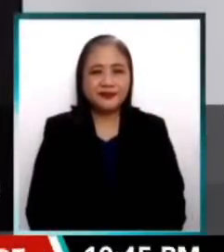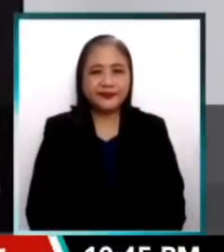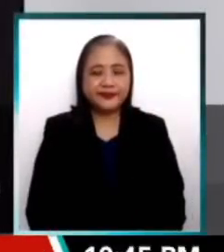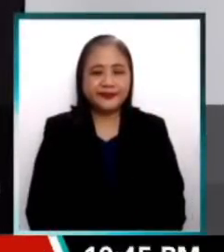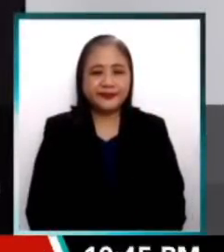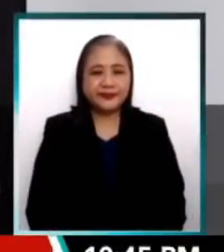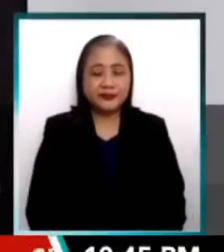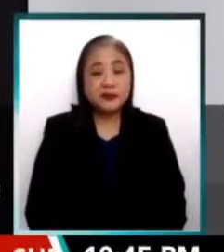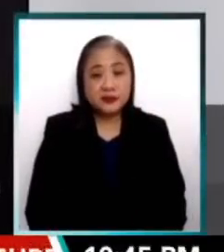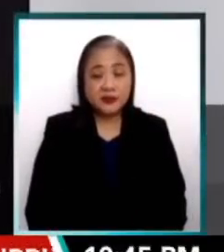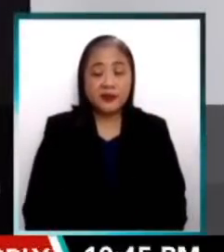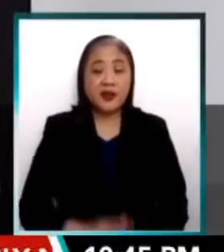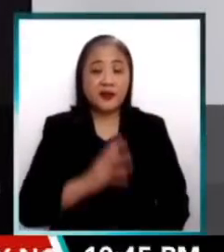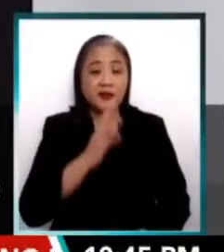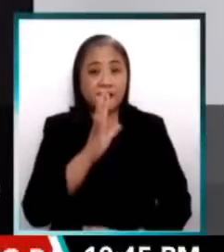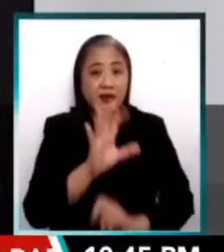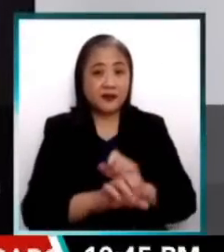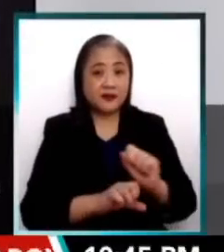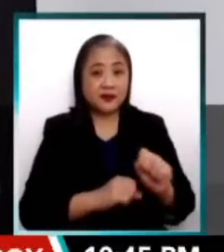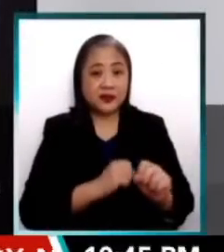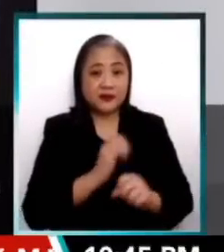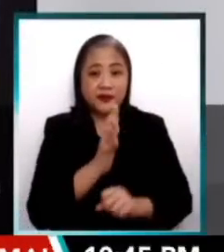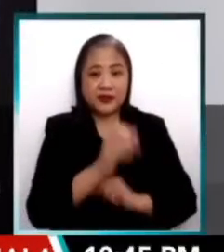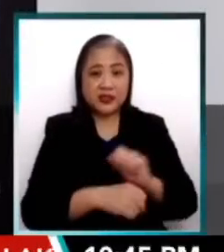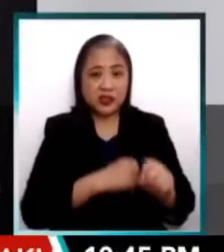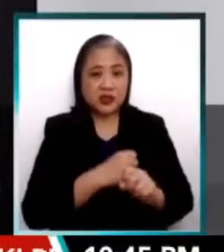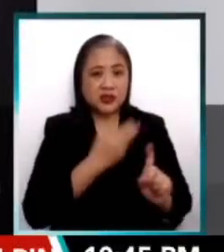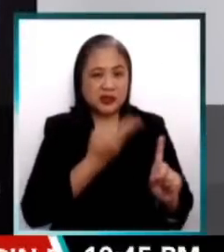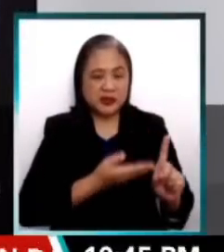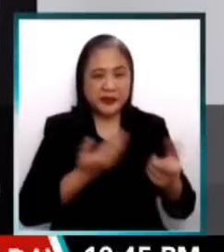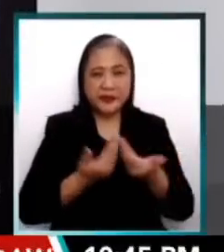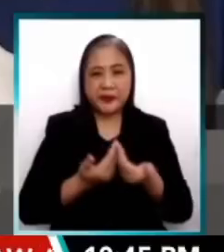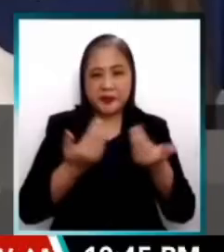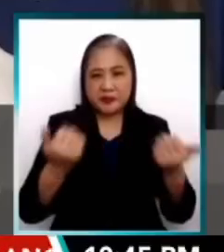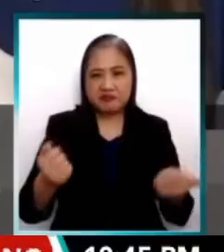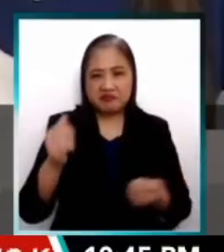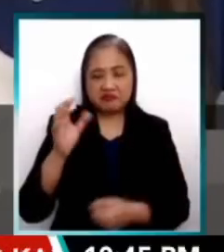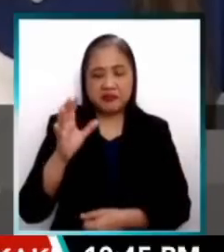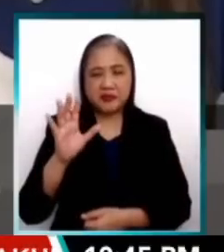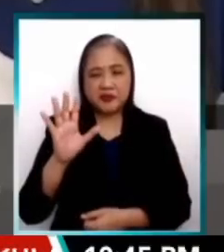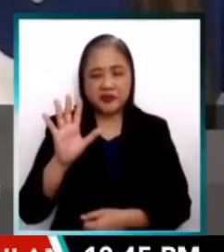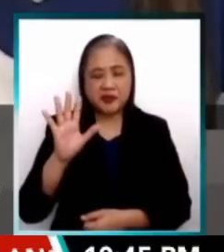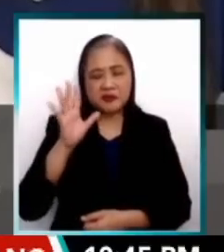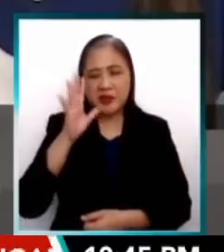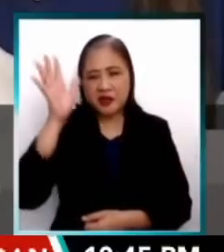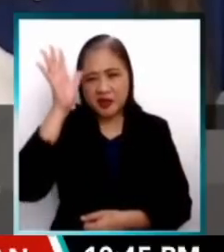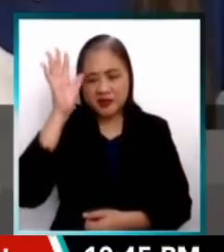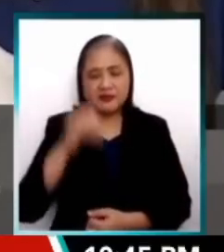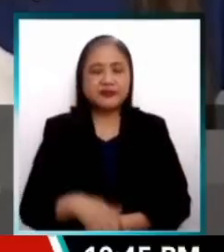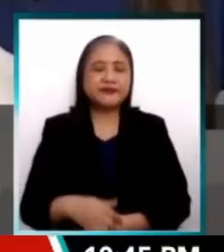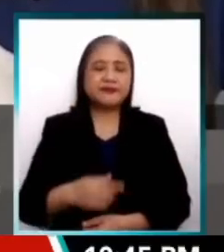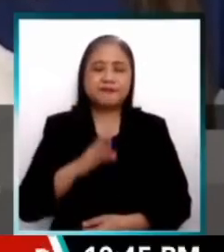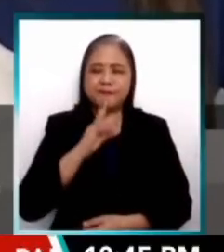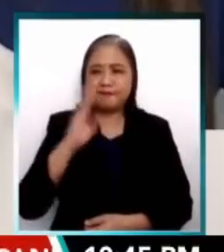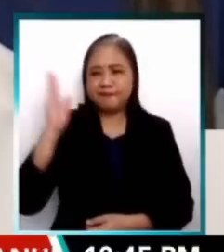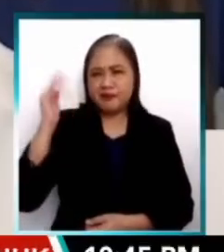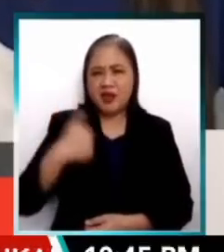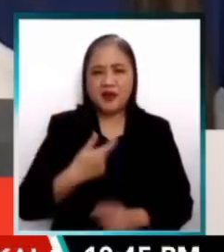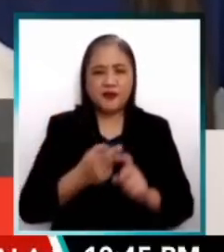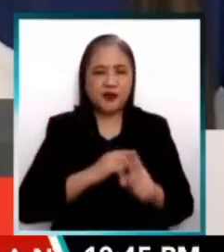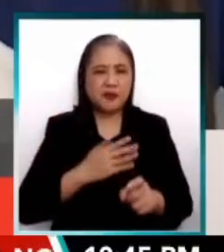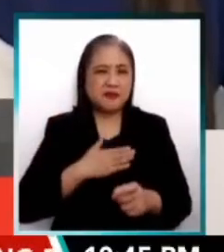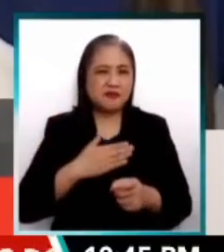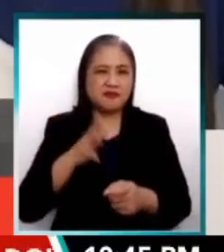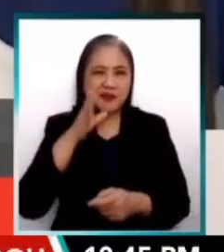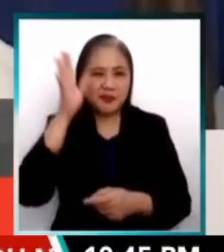5 taong gulang pa lang si Lawrence Mark Yabut nang maghiwalay ang kanyang mga magulang. I came from a broken family. I know how it